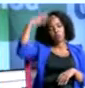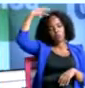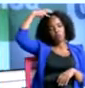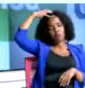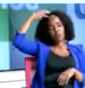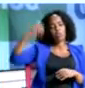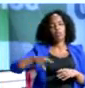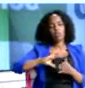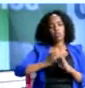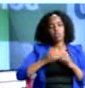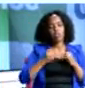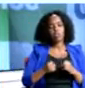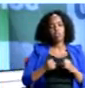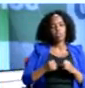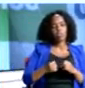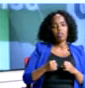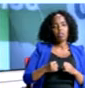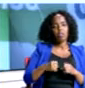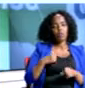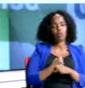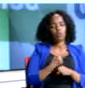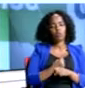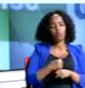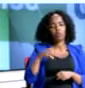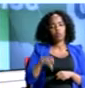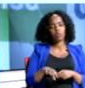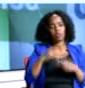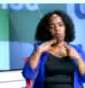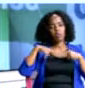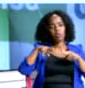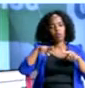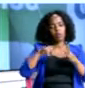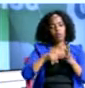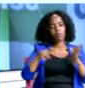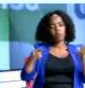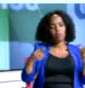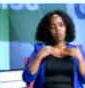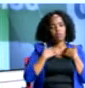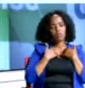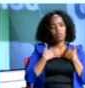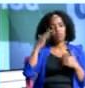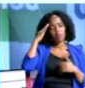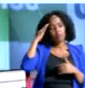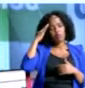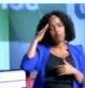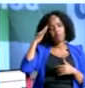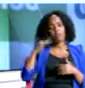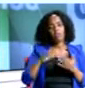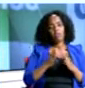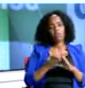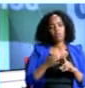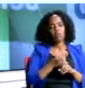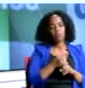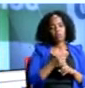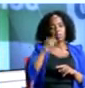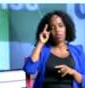indemit kenerret ya fulle fetojecha akajiru yoroba e media danis ibsema akajiru bekema da ega kenodi welqabete